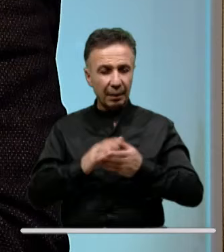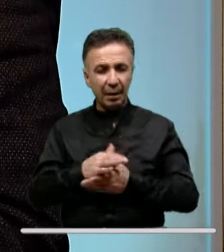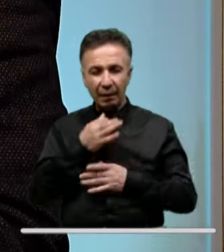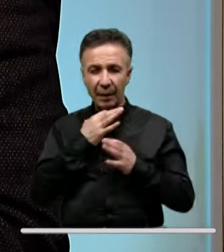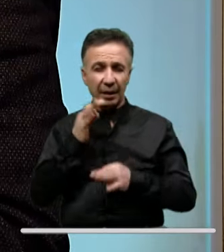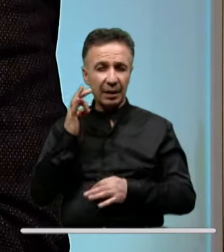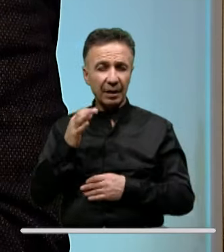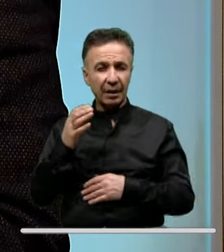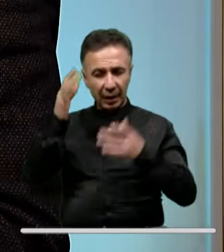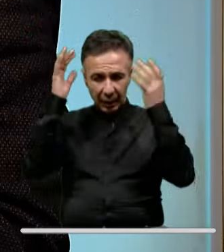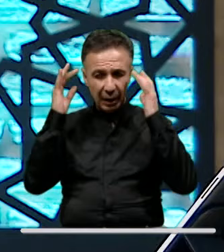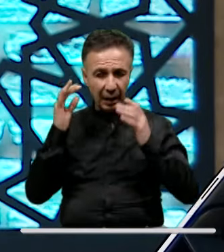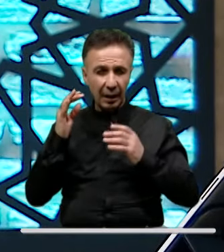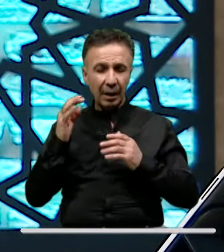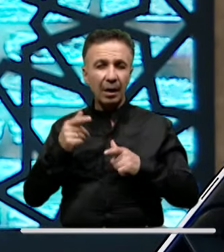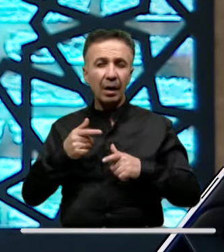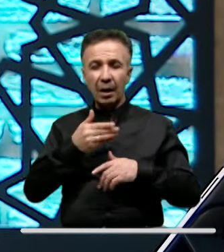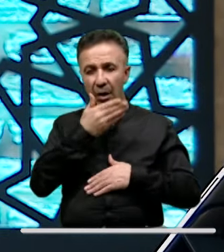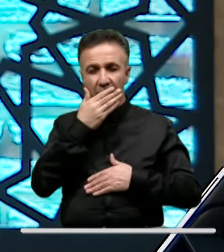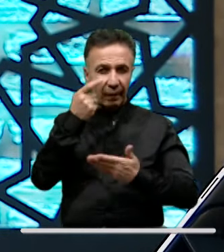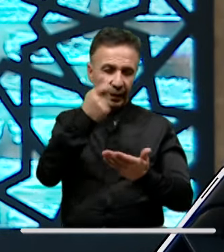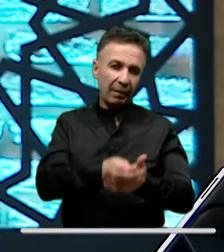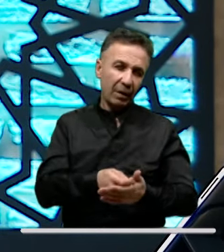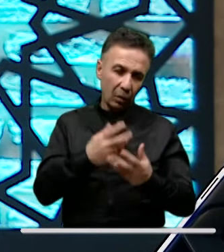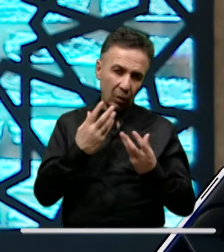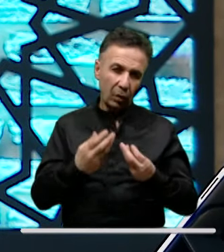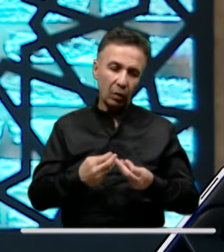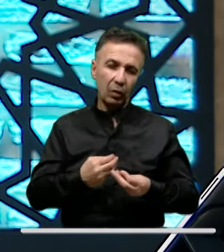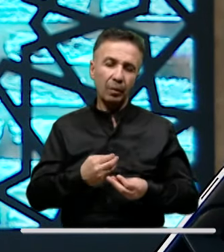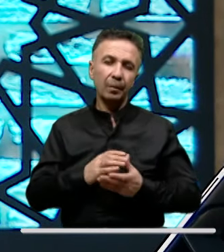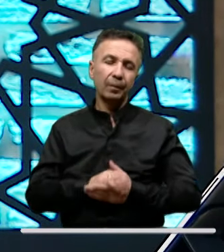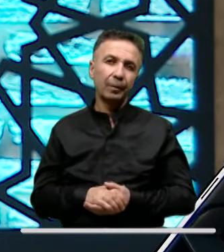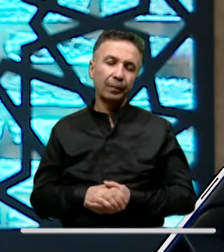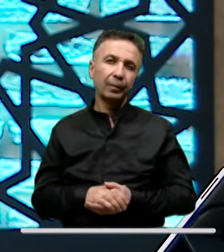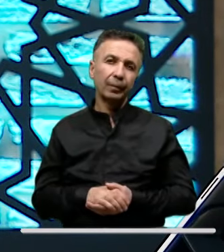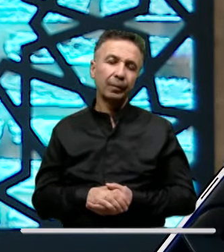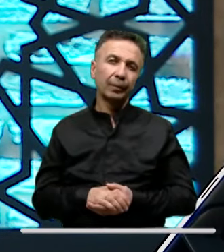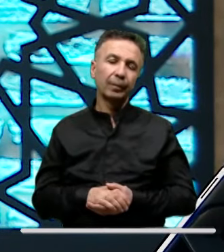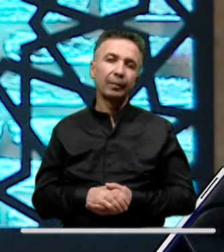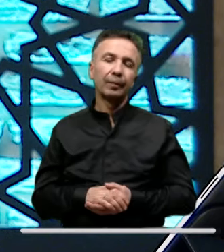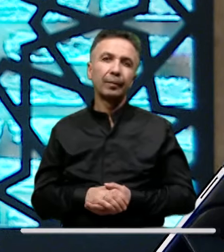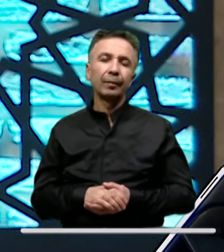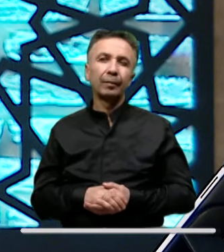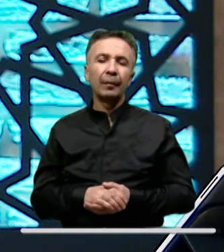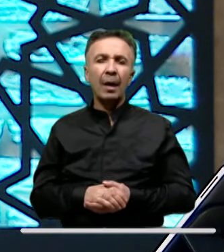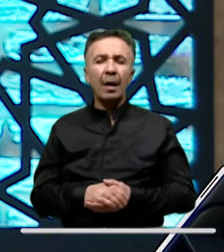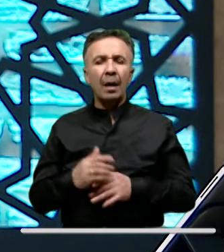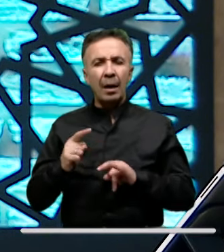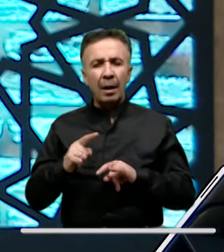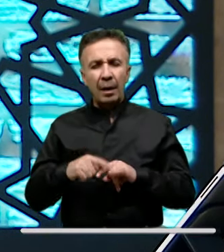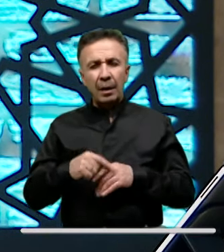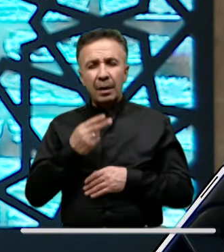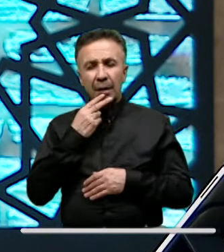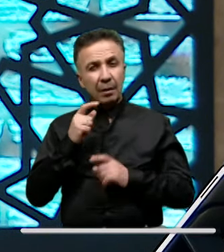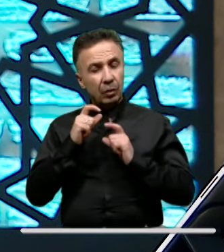geline verebilir. Eyvallah. Evet. Ama oğluna değil tabii. Oğluna değil. Peki. Hacer Hanım'ın selamları var. Fidye ile alakalı